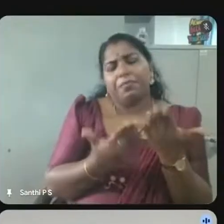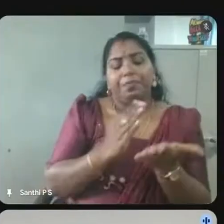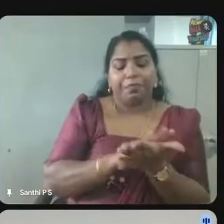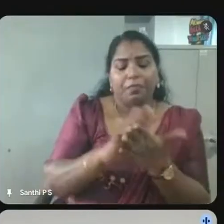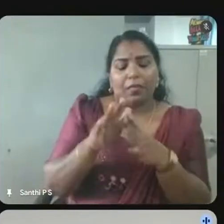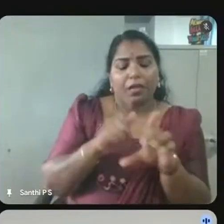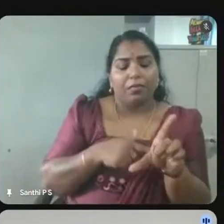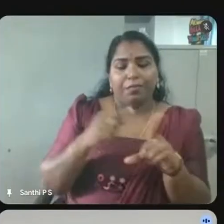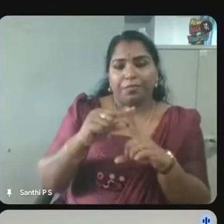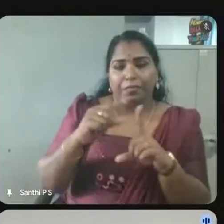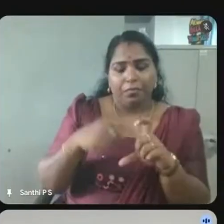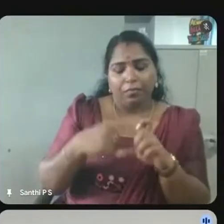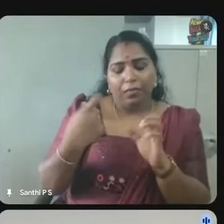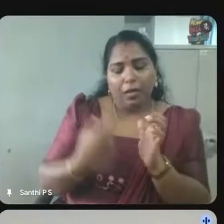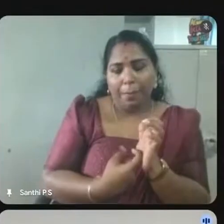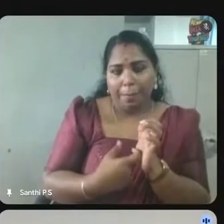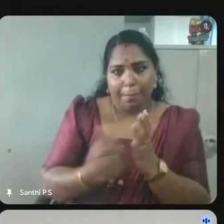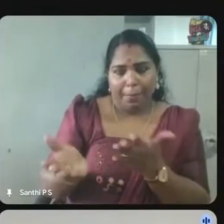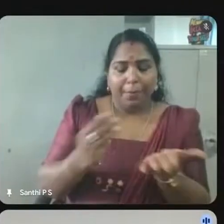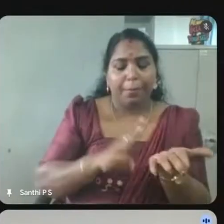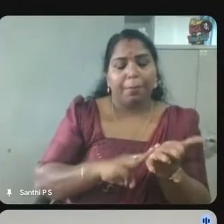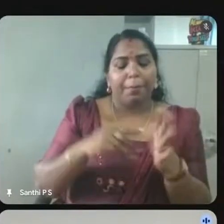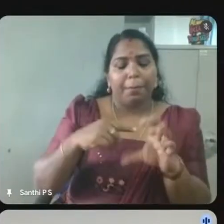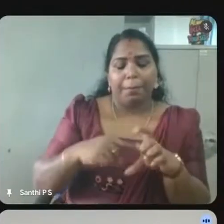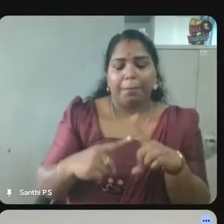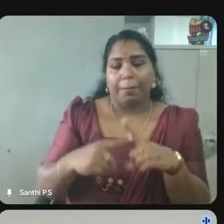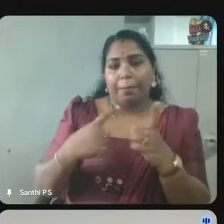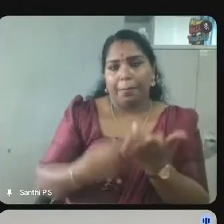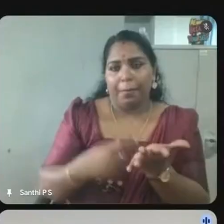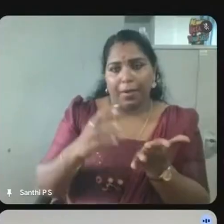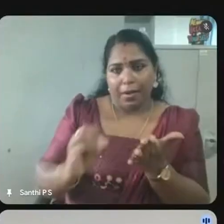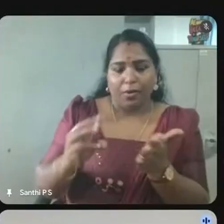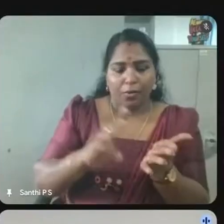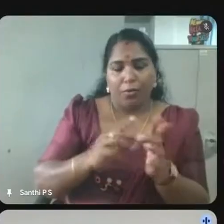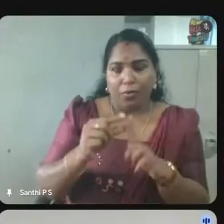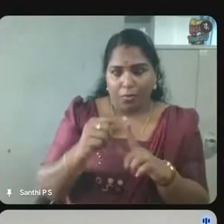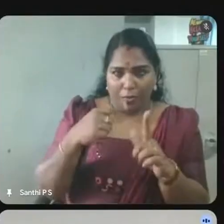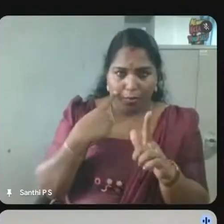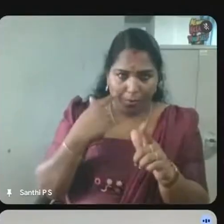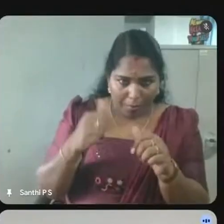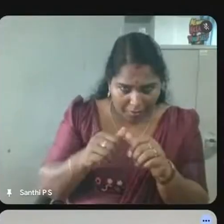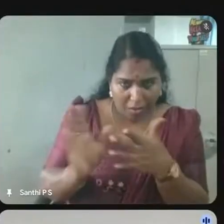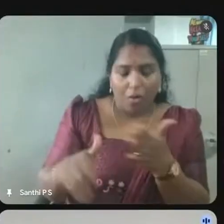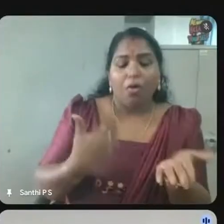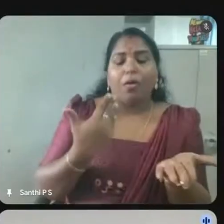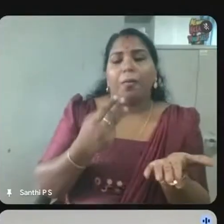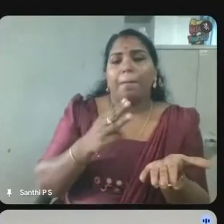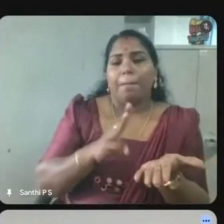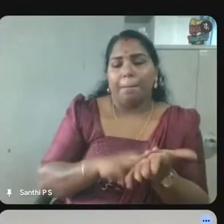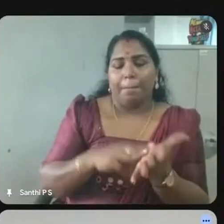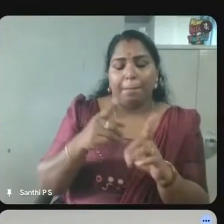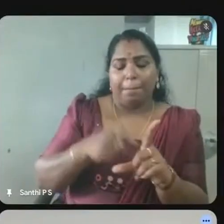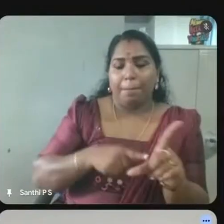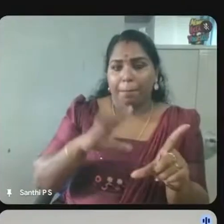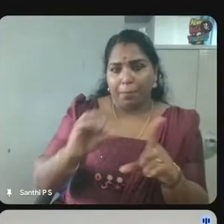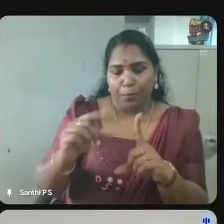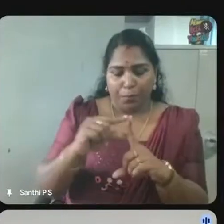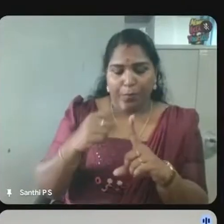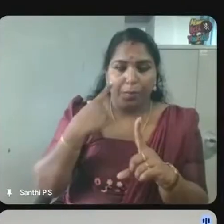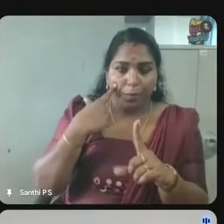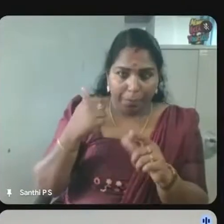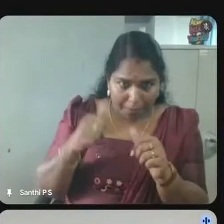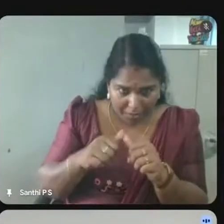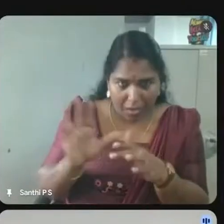ഹൈപ്പർമെട്രോപ്പിയ, ഹ്രസ്വദൃഷ്ടി, മയോപ്പിയ അല്ലെങ്കിൽ ഷോർട്ട് സൈറ്റ്, വക്രദൃഷ്ടി അല്ലെങ്കിൽ അസ്റ്റിഗ്മാറ്റിസം അങ്ങനെ വരുന്നതും,